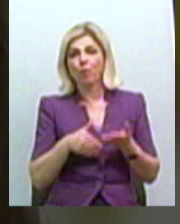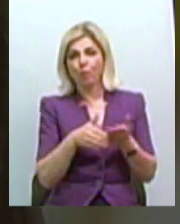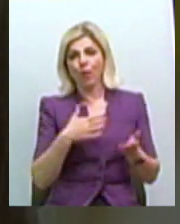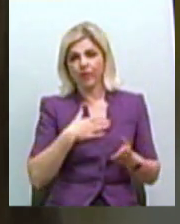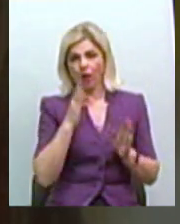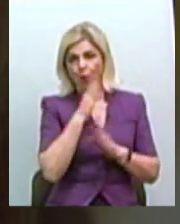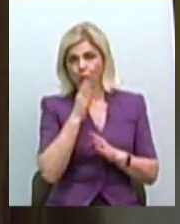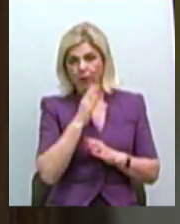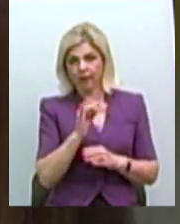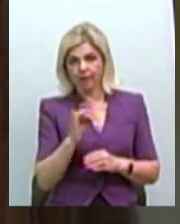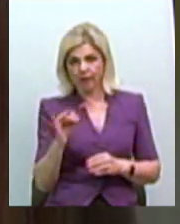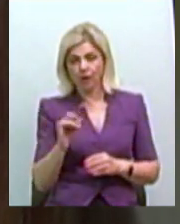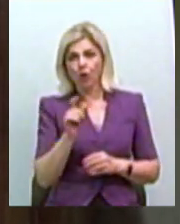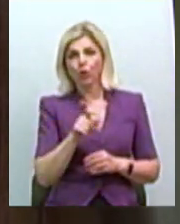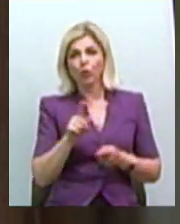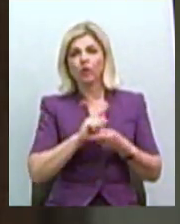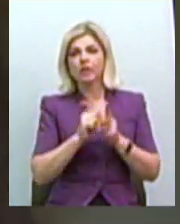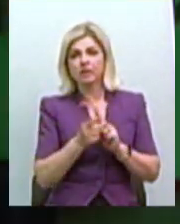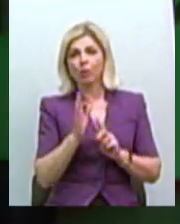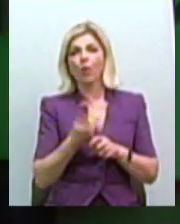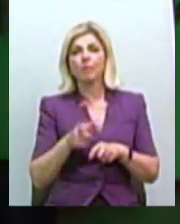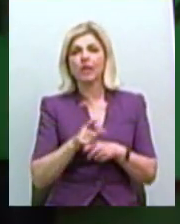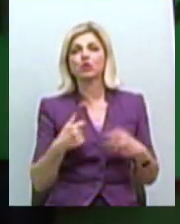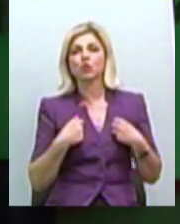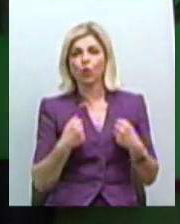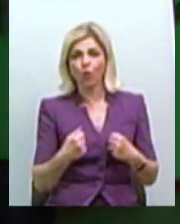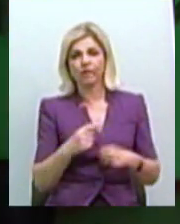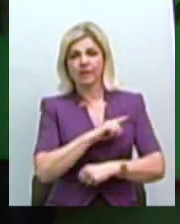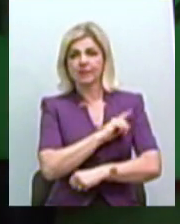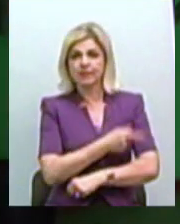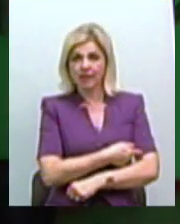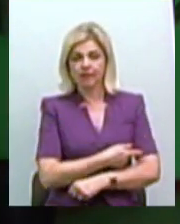Люди стануть, у них буде більше здоров'я, більше сил.